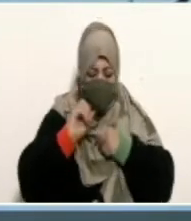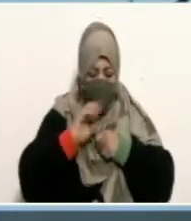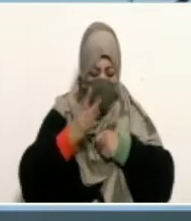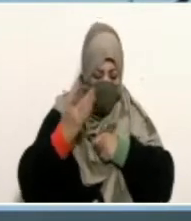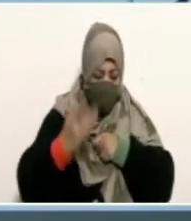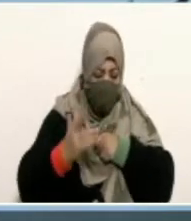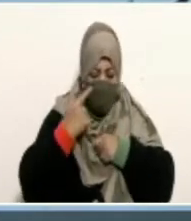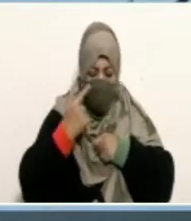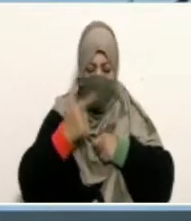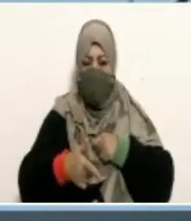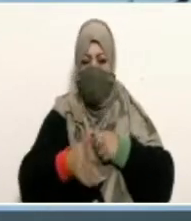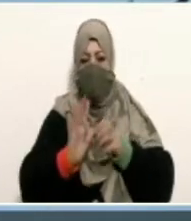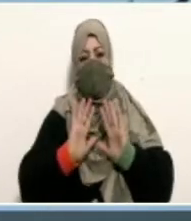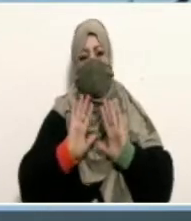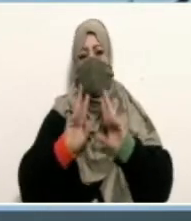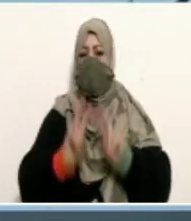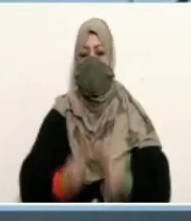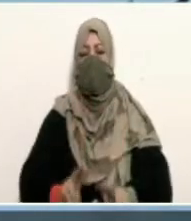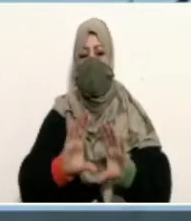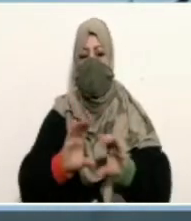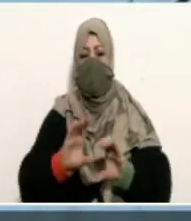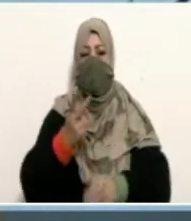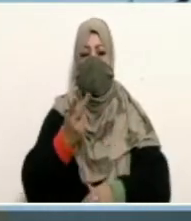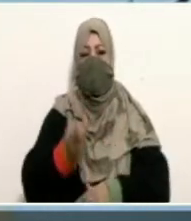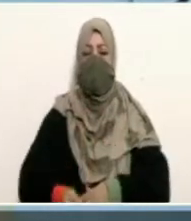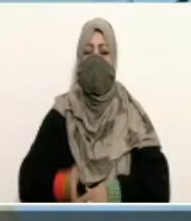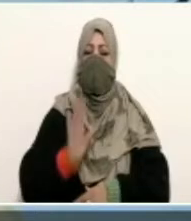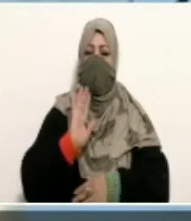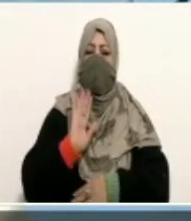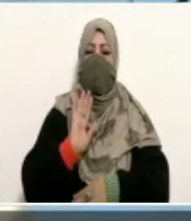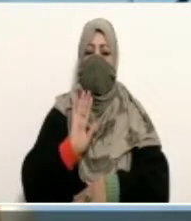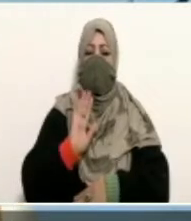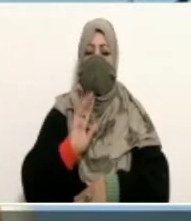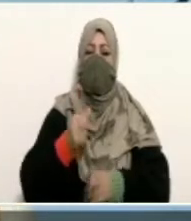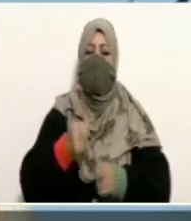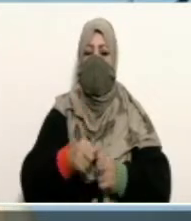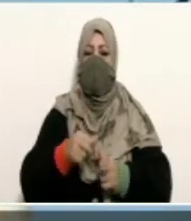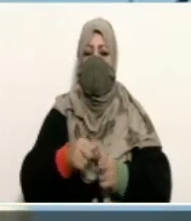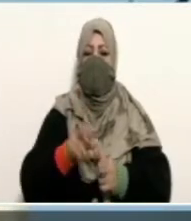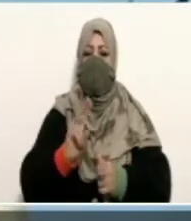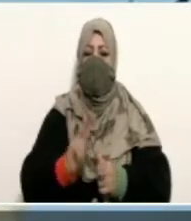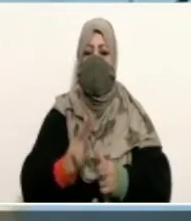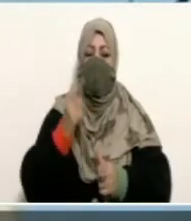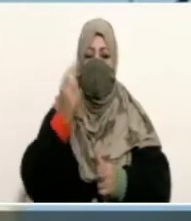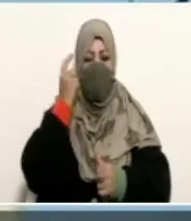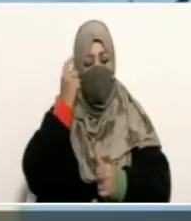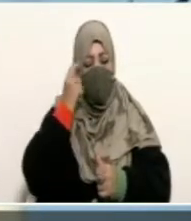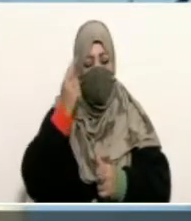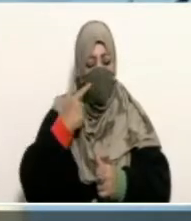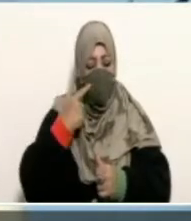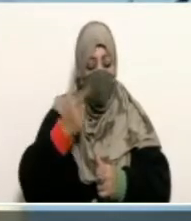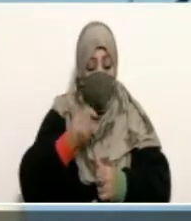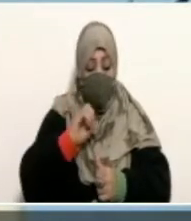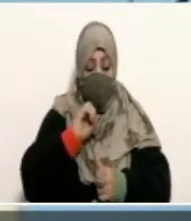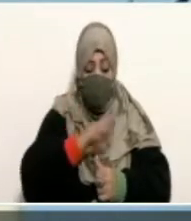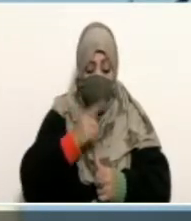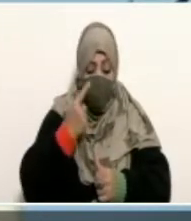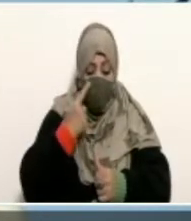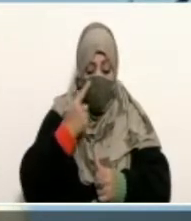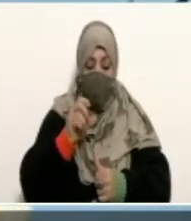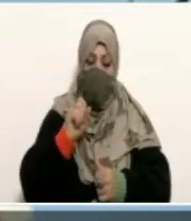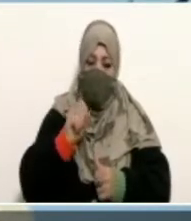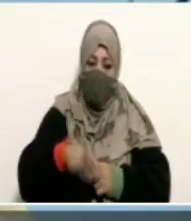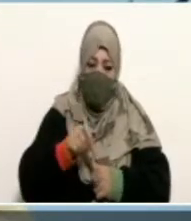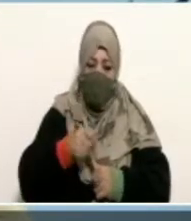على يعني على أصل. فإذا هنا بحسب الحالة هل بلغ هذا يعني النجاسة وصلت إلى الفراش